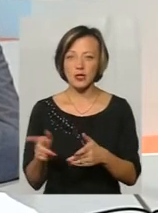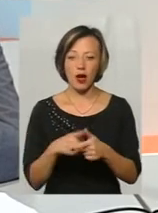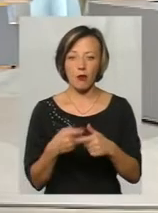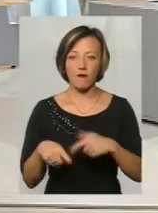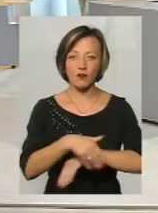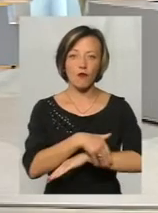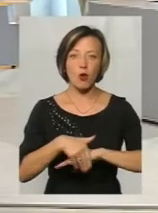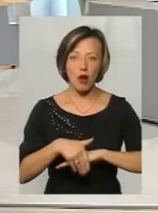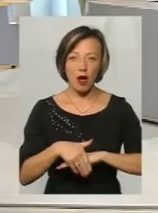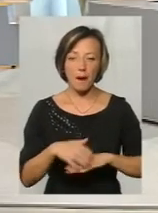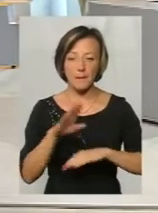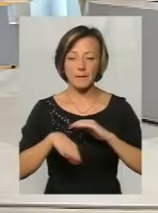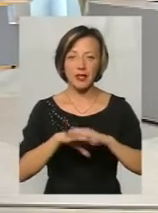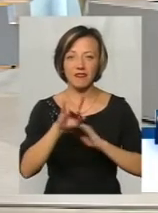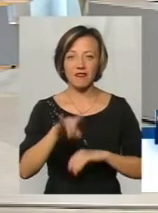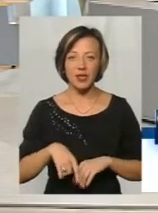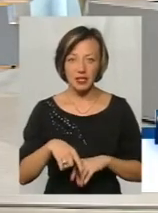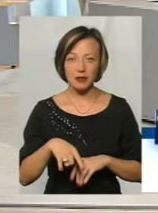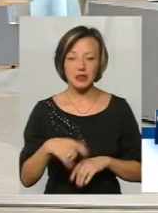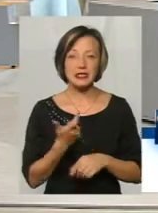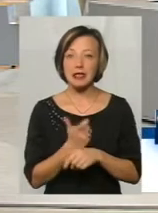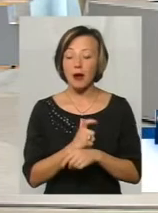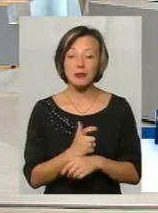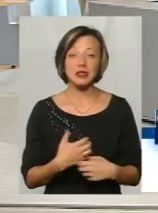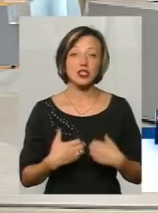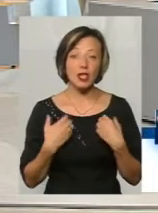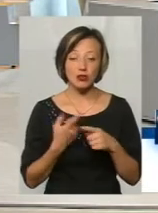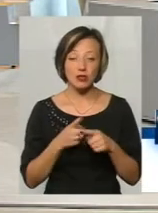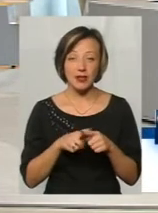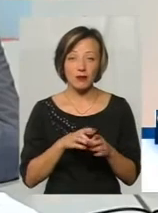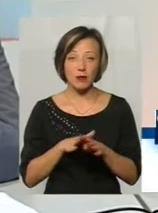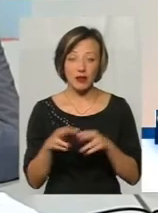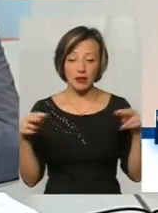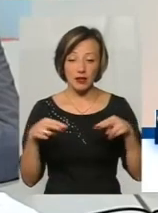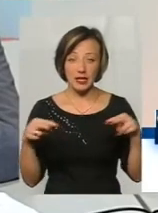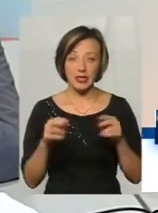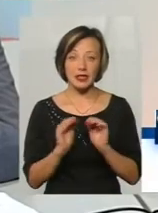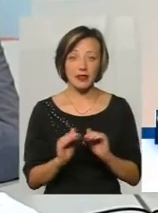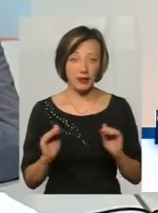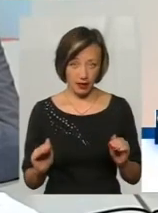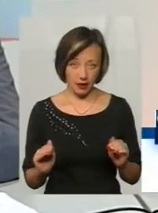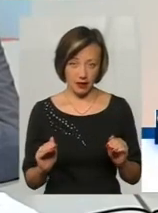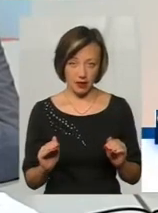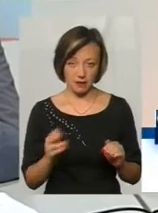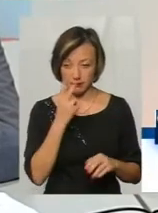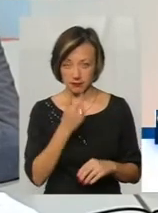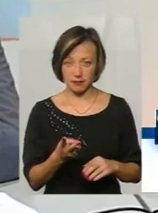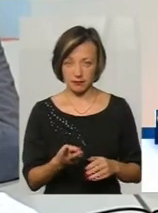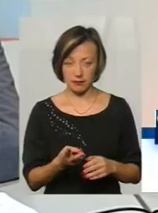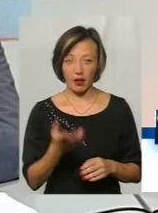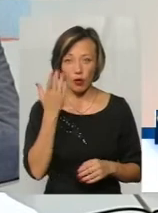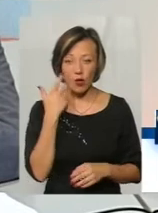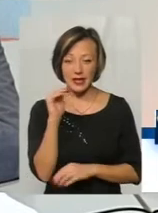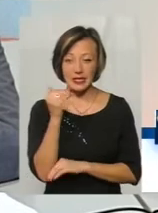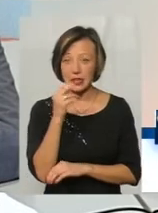дворах, лежать під вікнами. І саме страшне, що це все проїсходить на глазах дітей. Коли